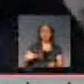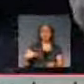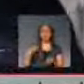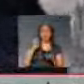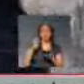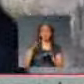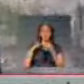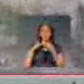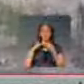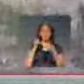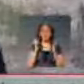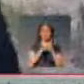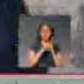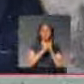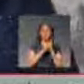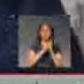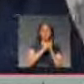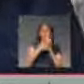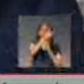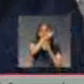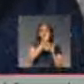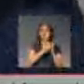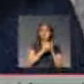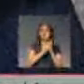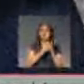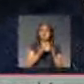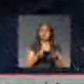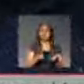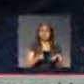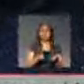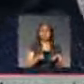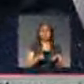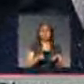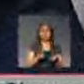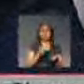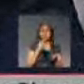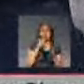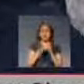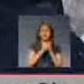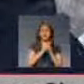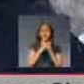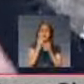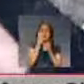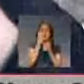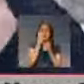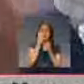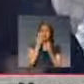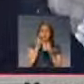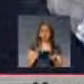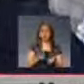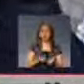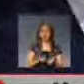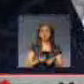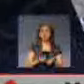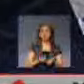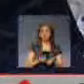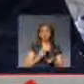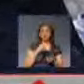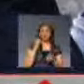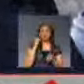بيتي اهو دورين و50 متر، ما عنديش 5 6 ادوار ولا ما عنديش 5 6 يا رجاله